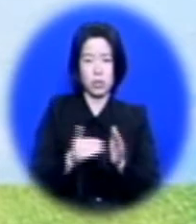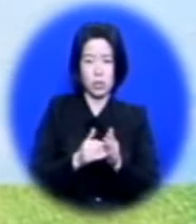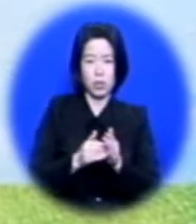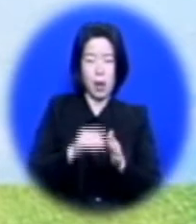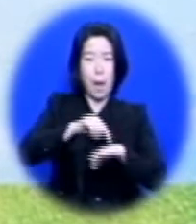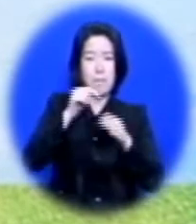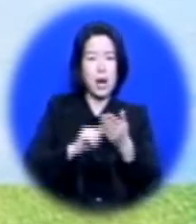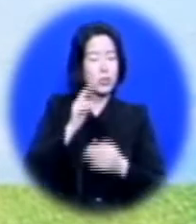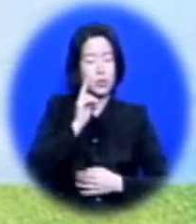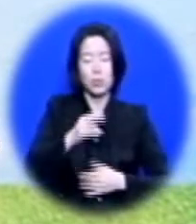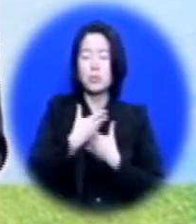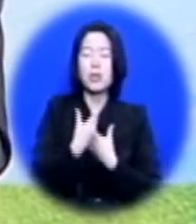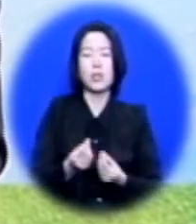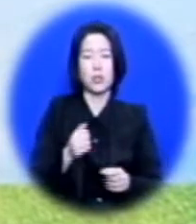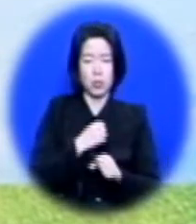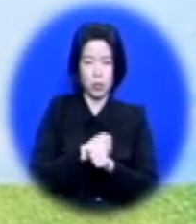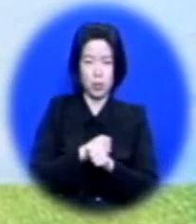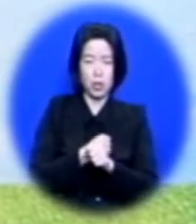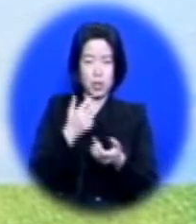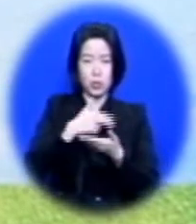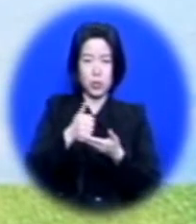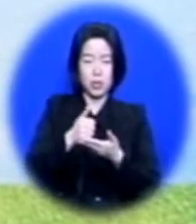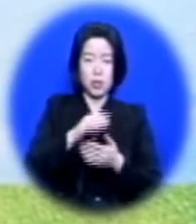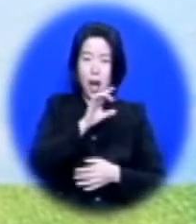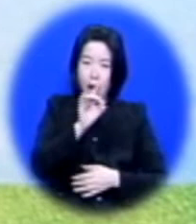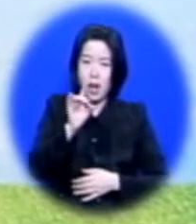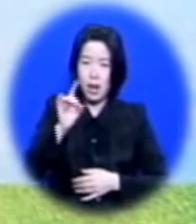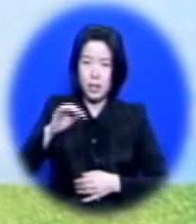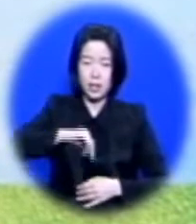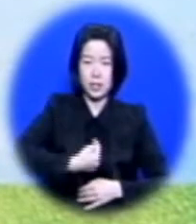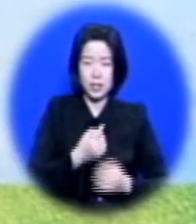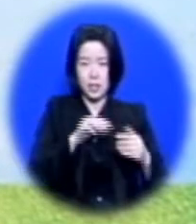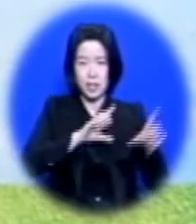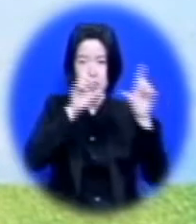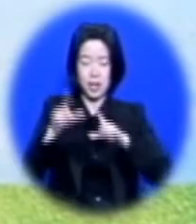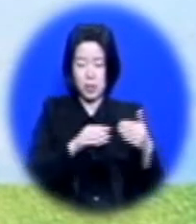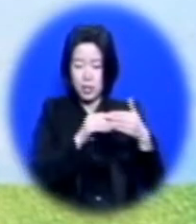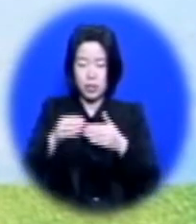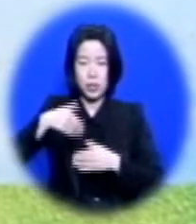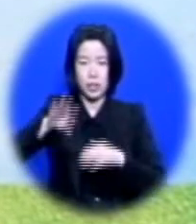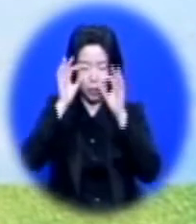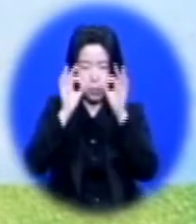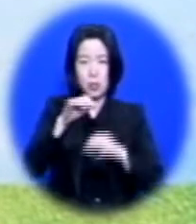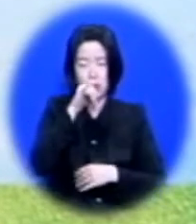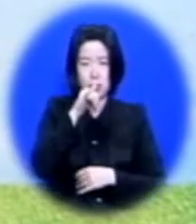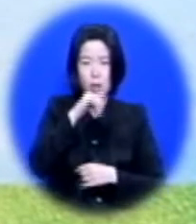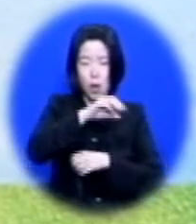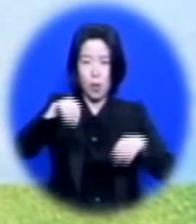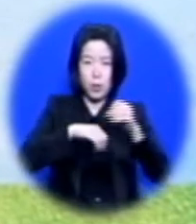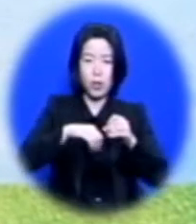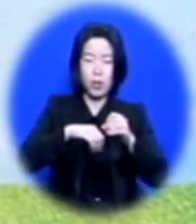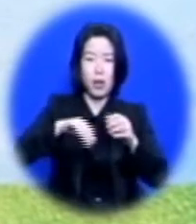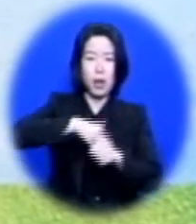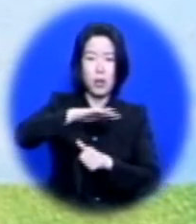너무 변환해 좋고 주님께서 하나하나 자신의 삶을 이끌어 가는 걸 보고 계신다고 했습니다 오히려 형편이 좋아 지게 될